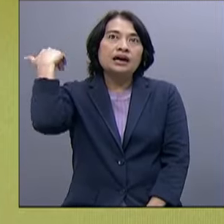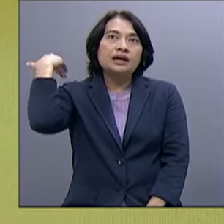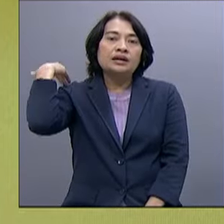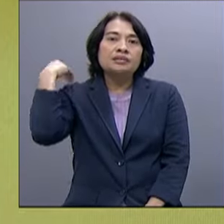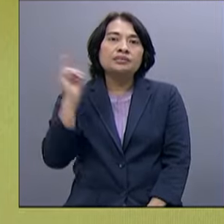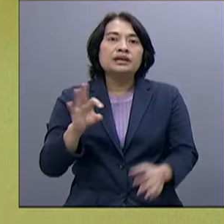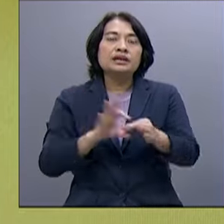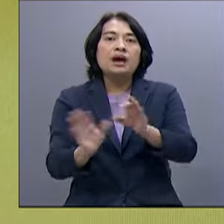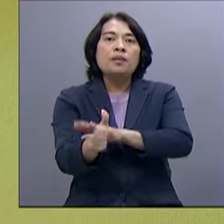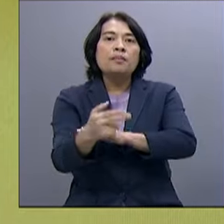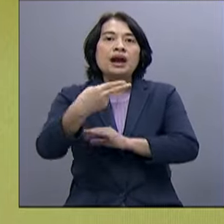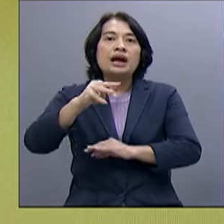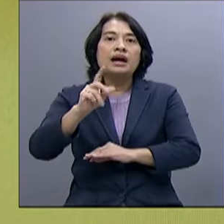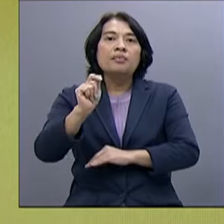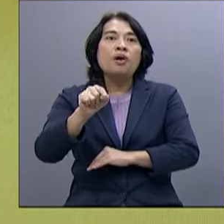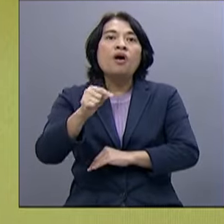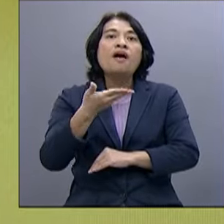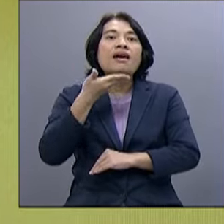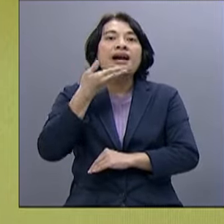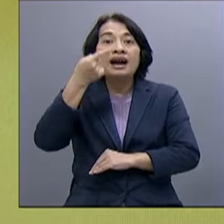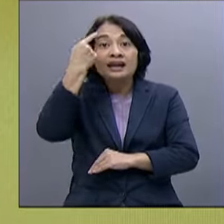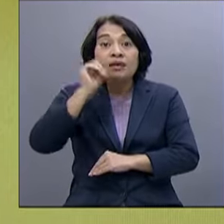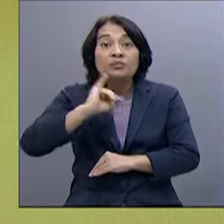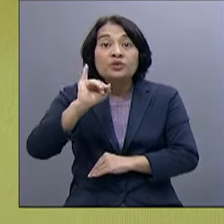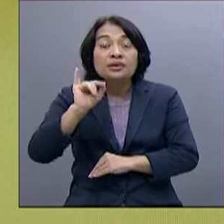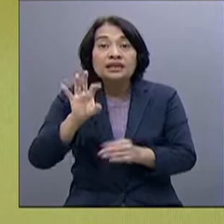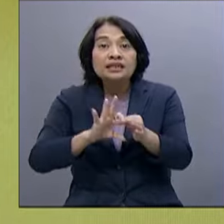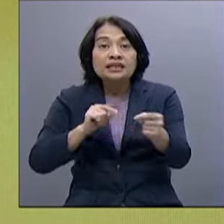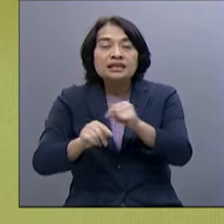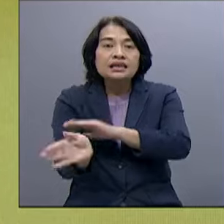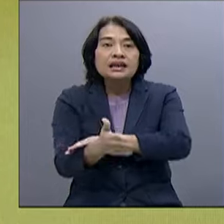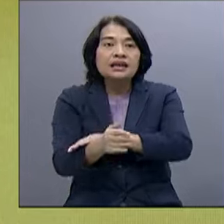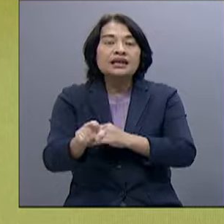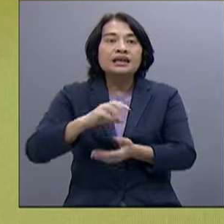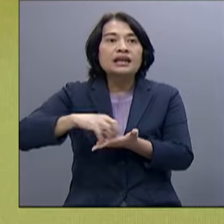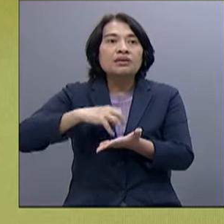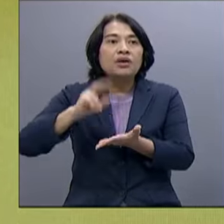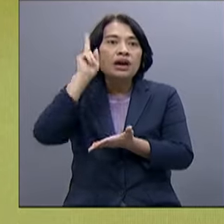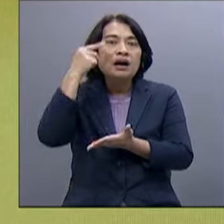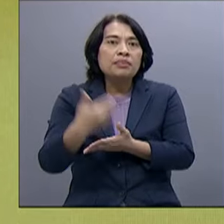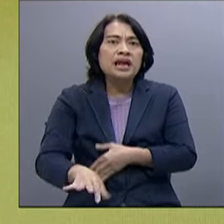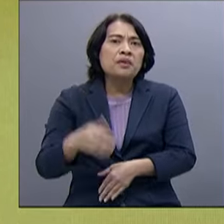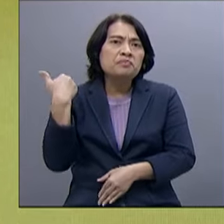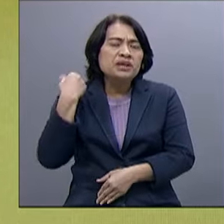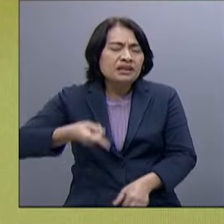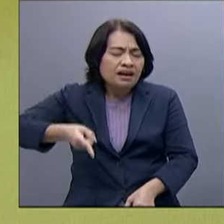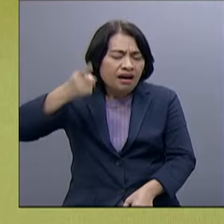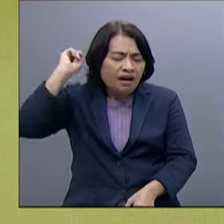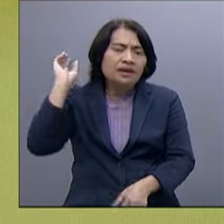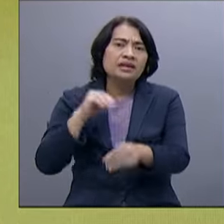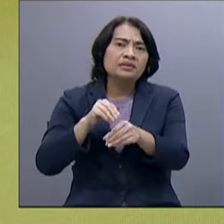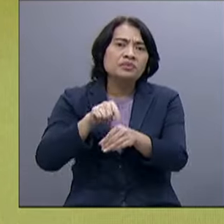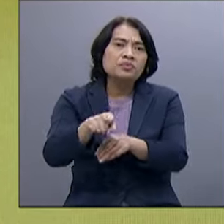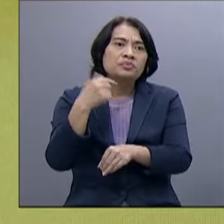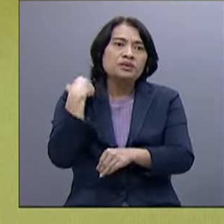ไหมที่คุณเสนอข่าวกันไปแล้วอ่ะหลายคนก็วิตกจริงๆมันไม่ใช่เรื่องใหม่นะ มันอยู่มานาน มันอยู่มานานแล้วคือมันบูมมาสักประมาณ